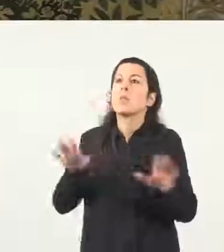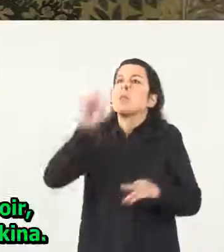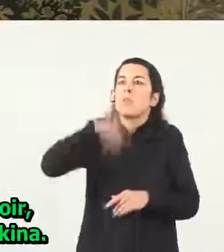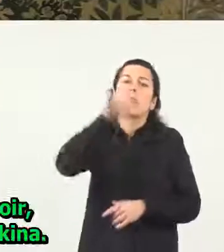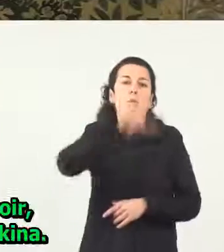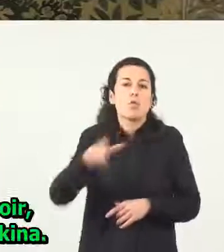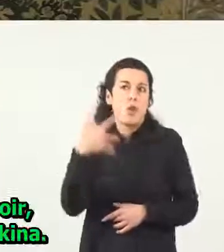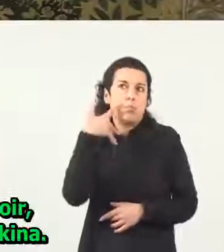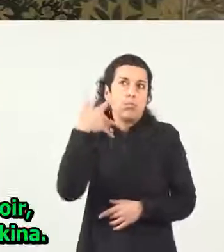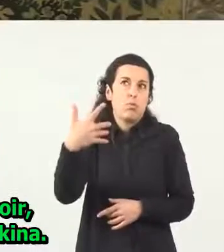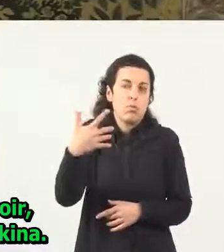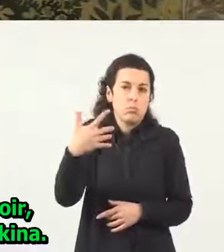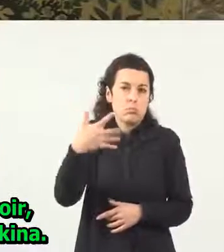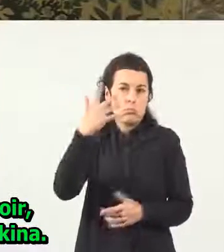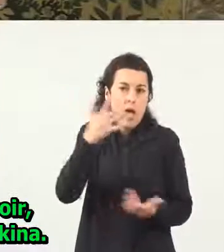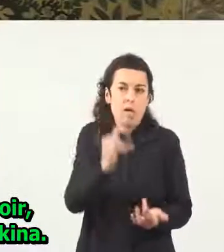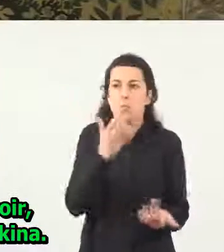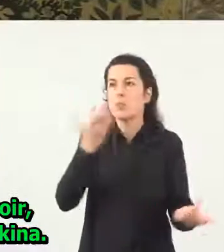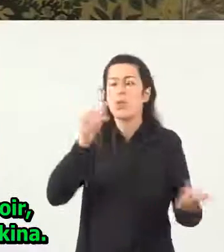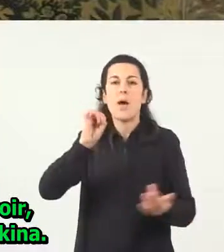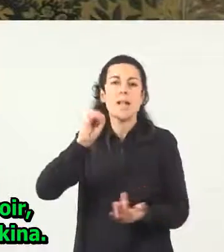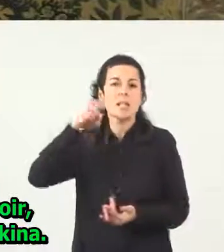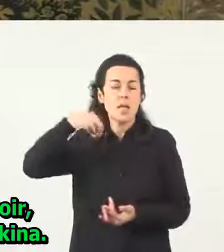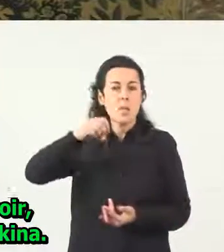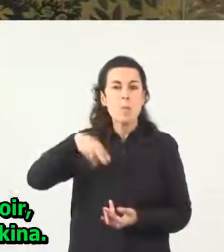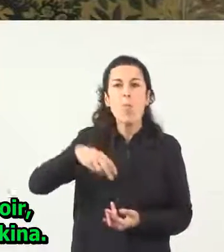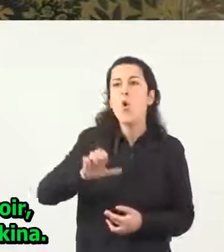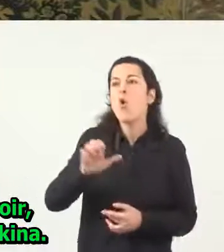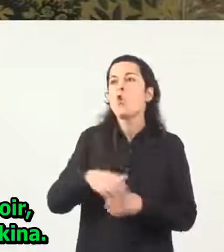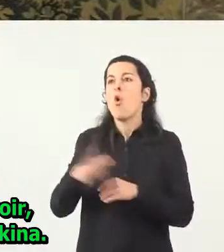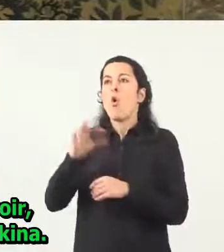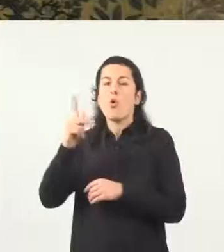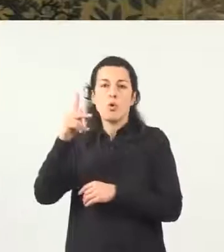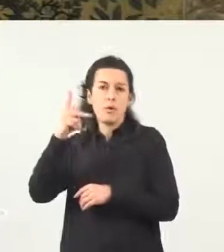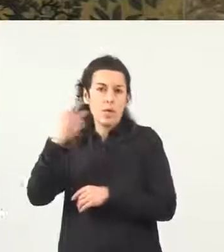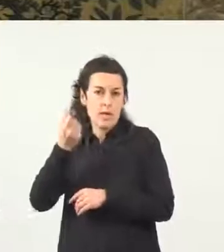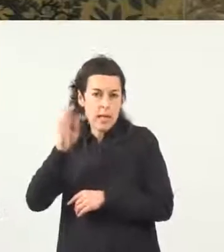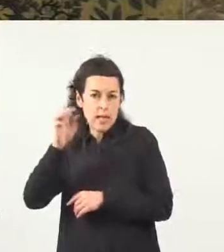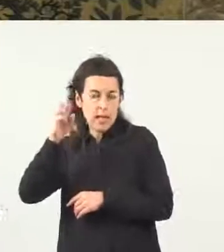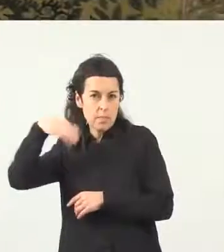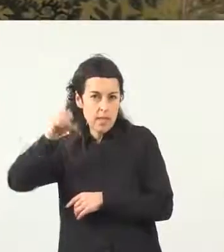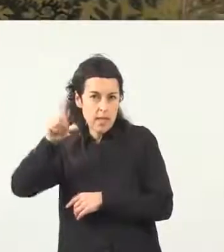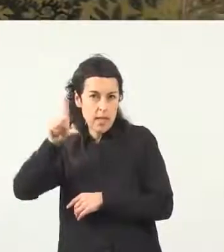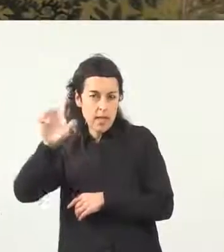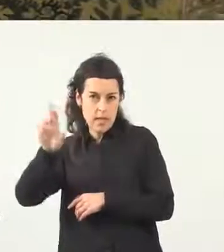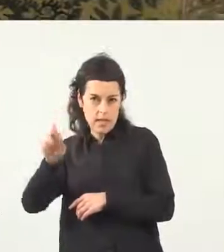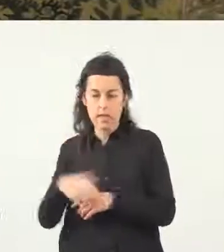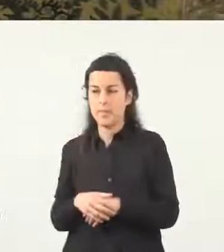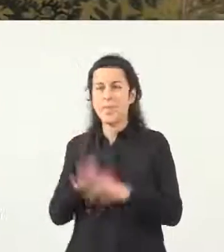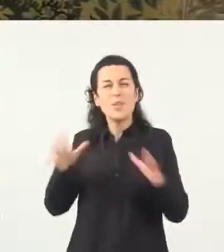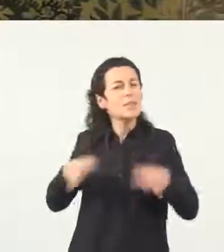propioak, irakurtzen genuen Simone de Beauvoir, edo irakurtzen genuen Kate Millett, jakina. Baina, beti pasatzen